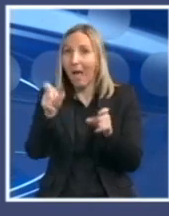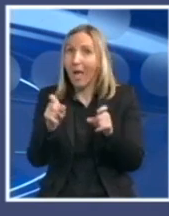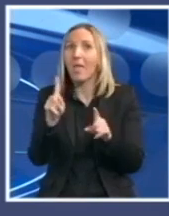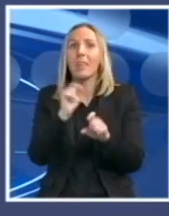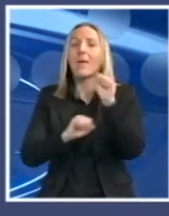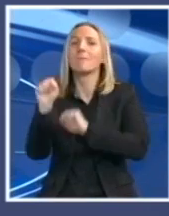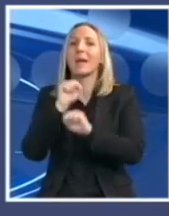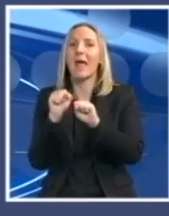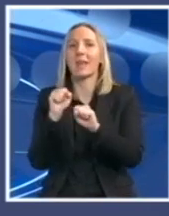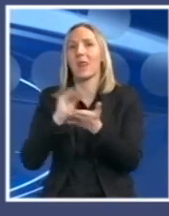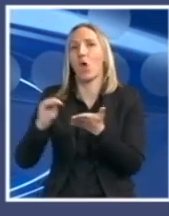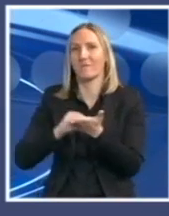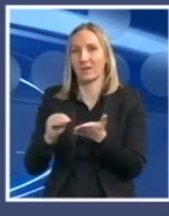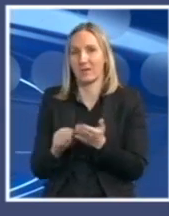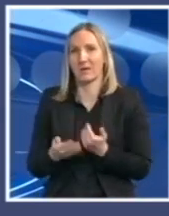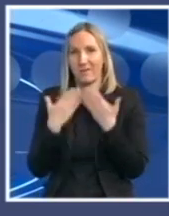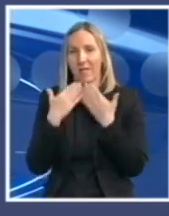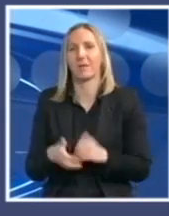vrste napada? Hvala vam najlepše. Hvala.